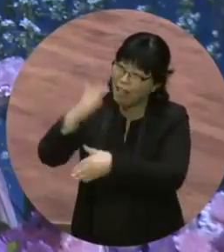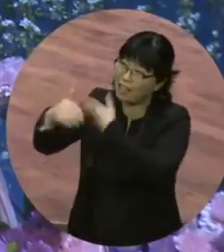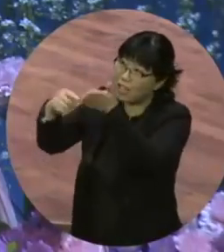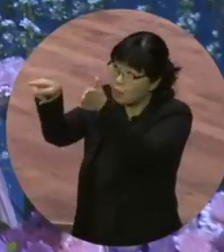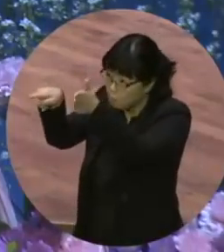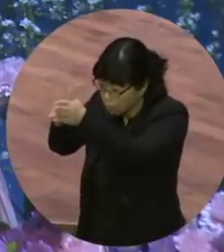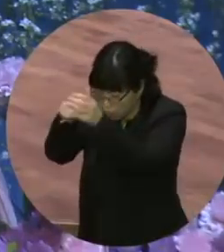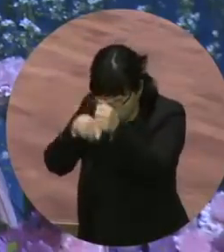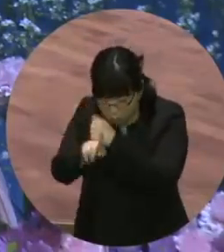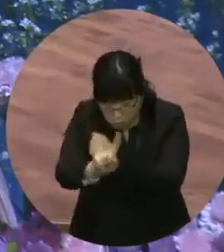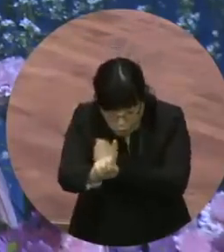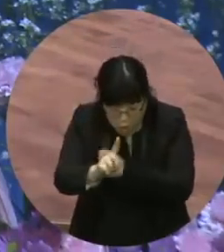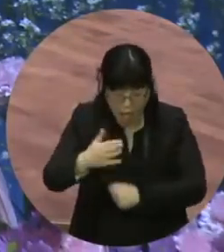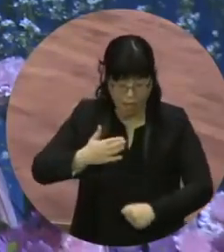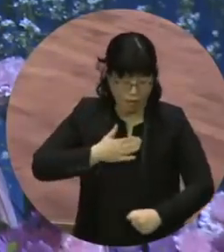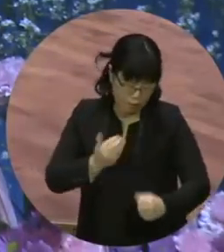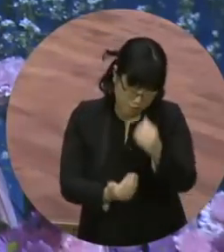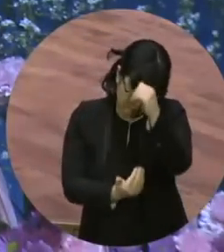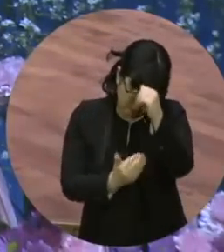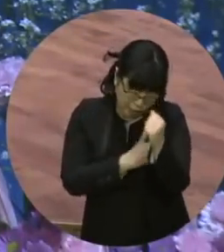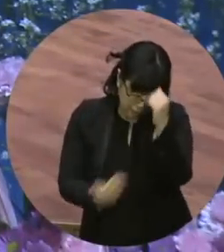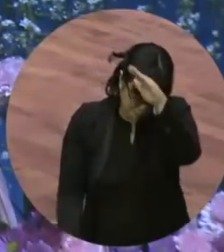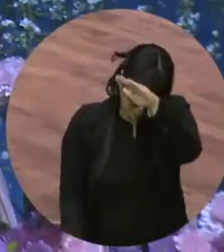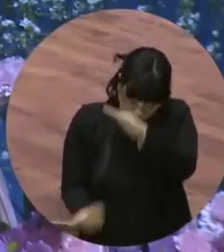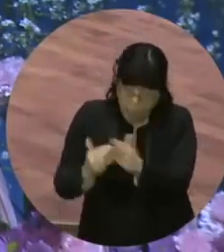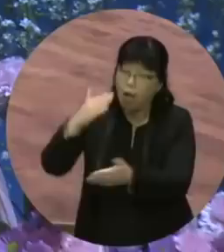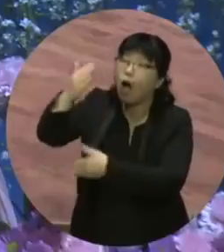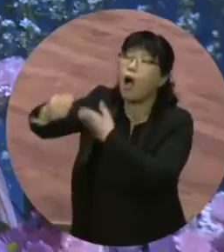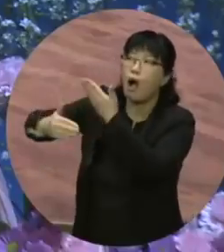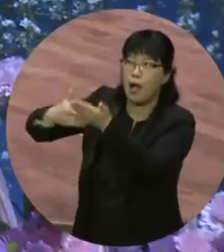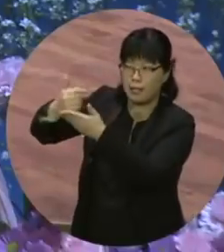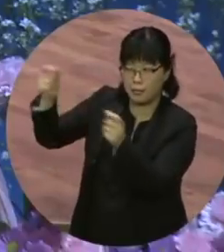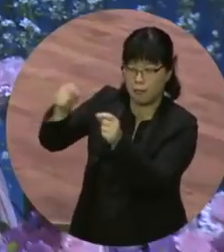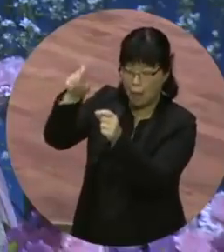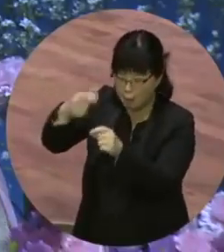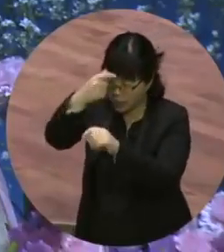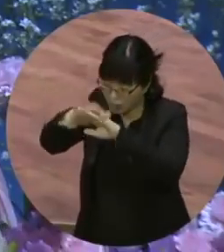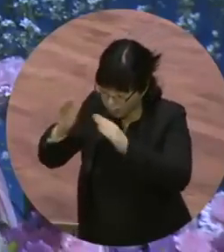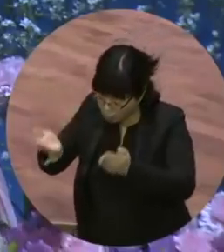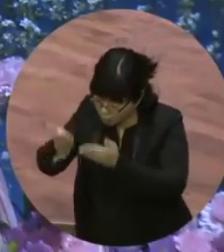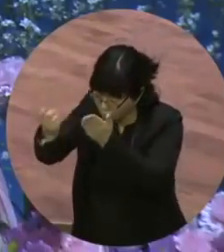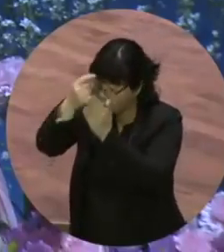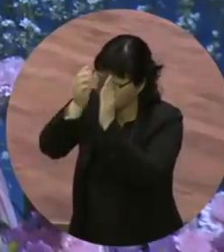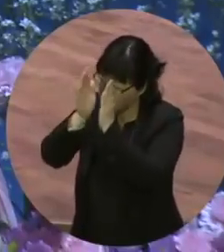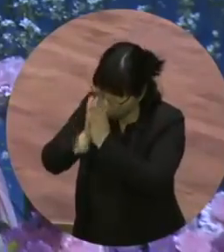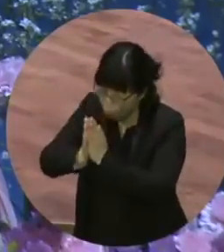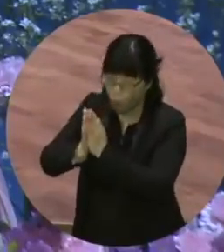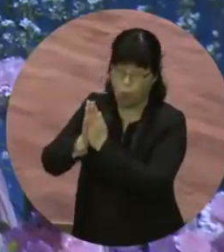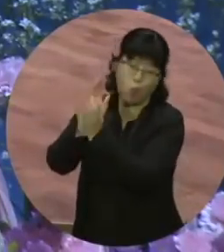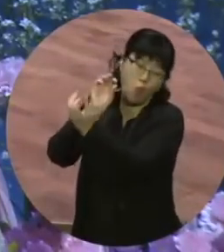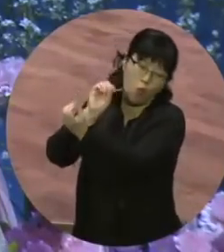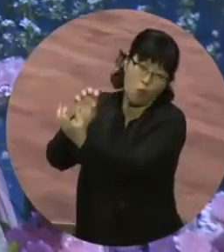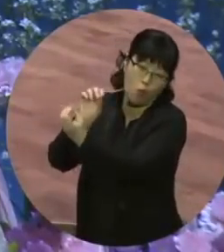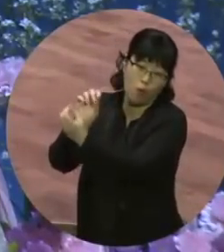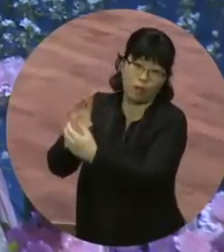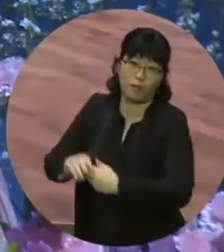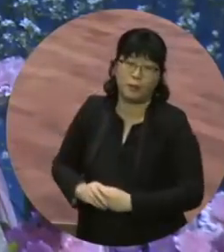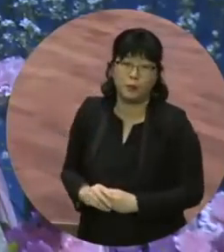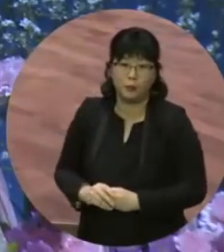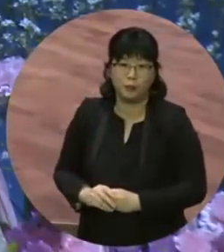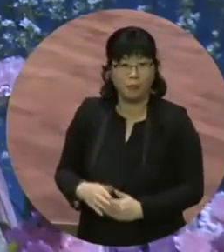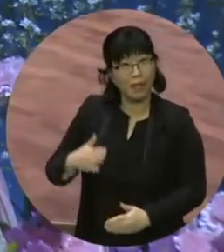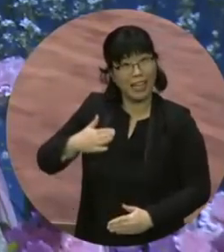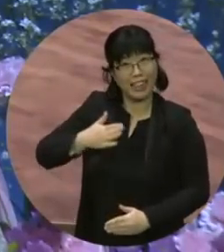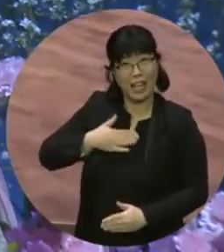그 하나님 앞에 나온 거예요. 그 하나님 앞에 기도하는 겁니다. 누가 앞에 기도해요?